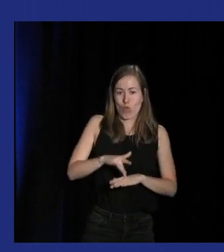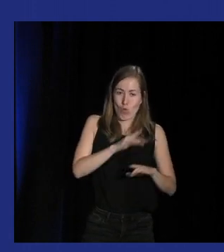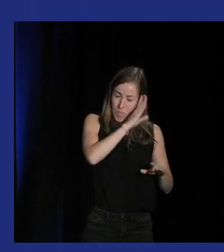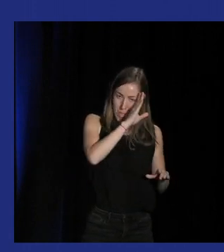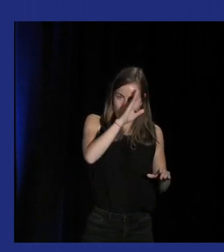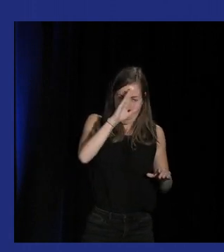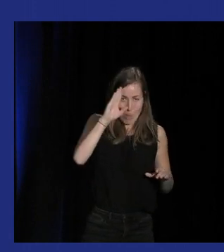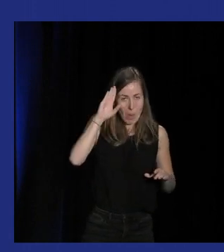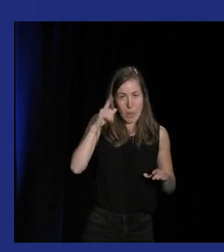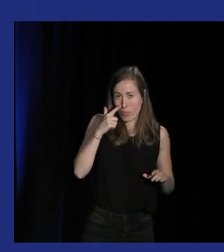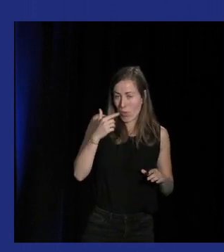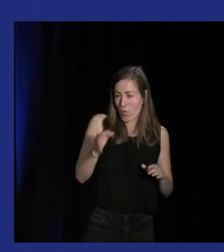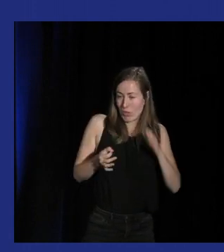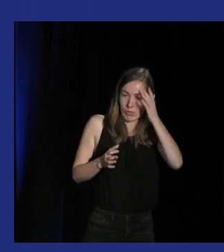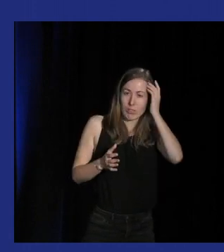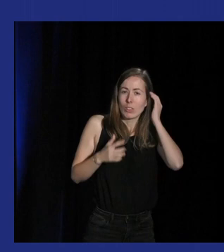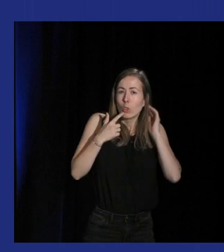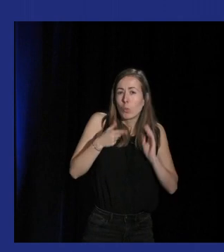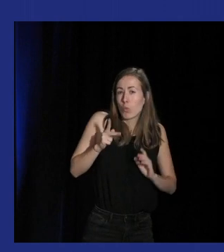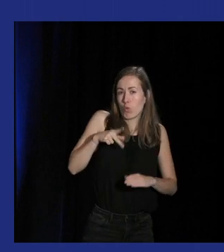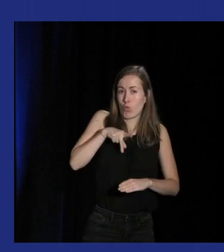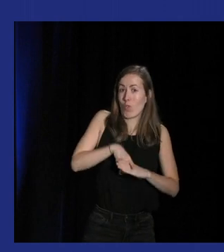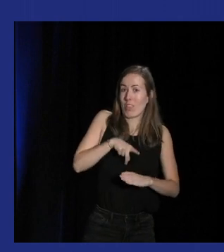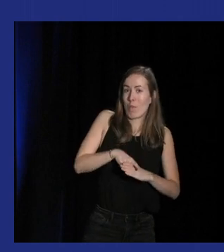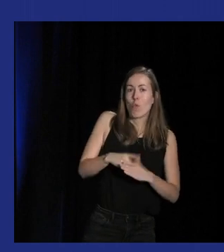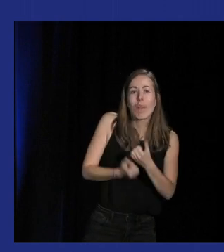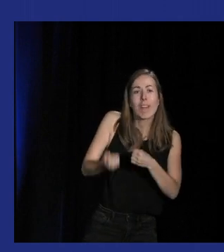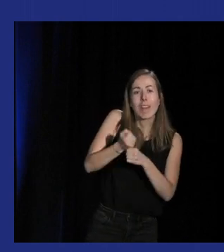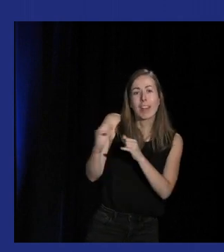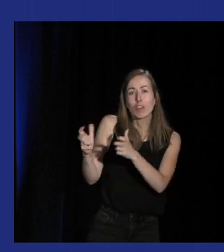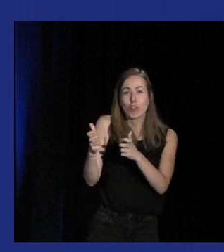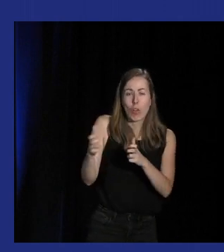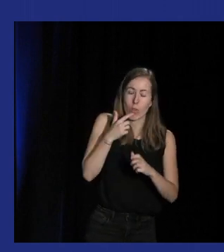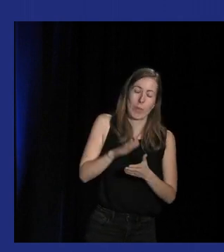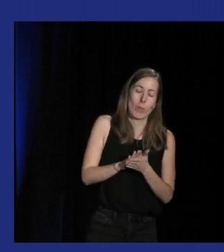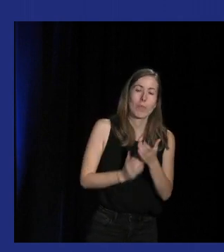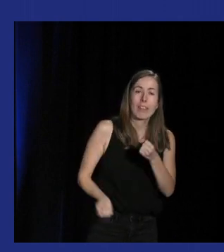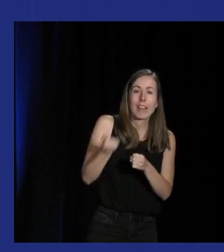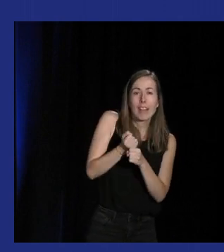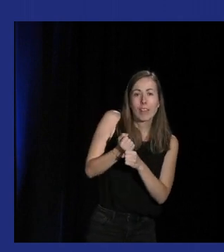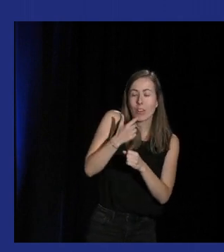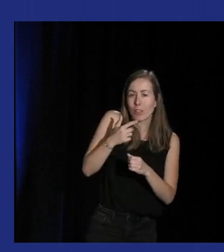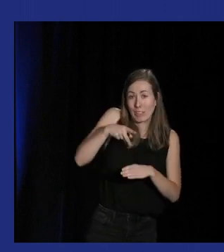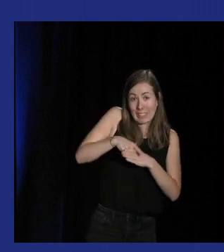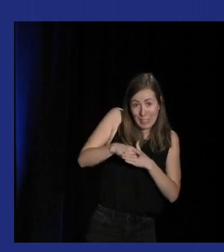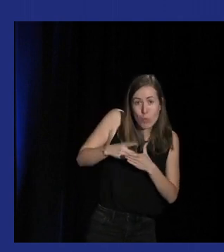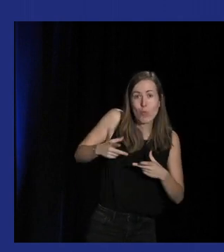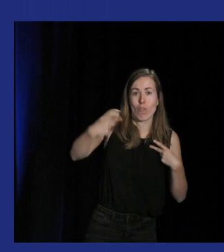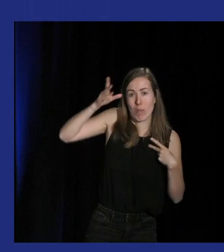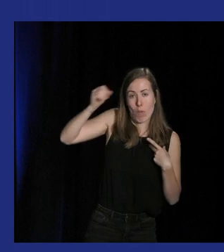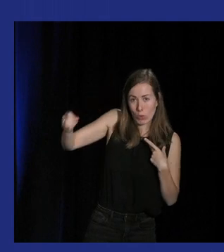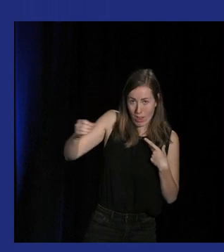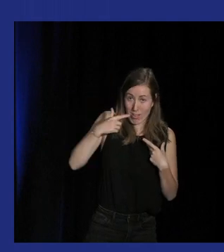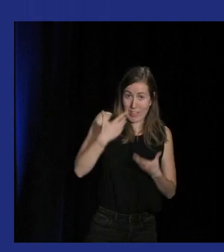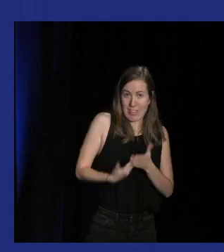ça c'est assez plaisant surtout en début de en début de carrière je trouve que c'est bien de toucher à tout et comme ça